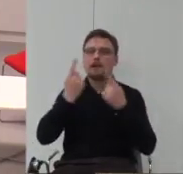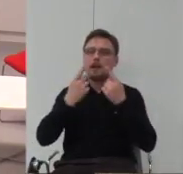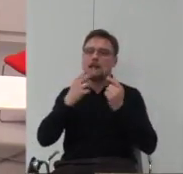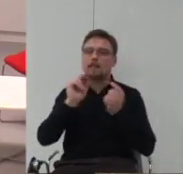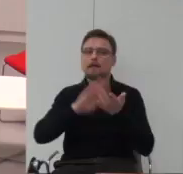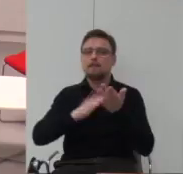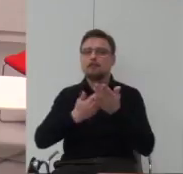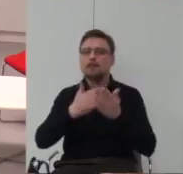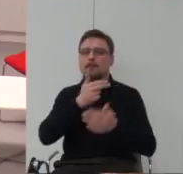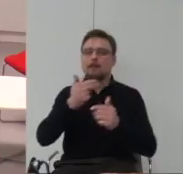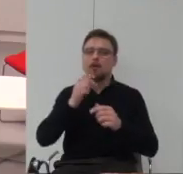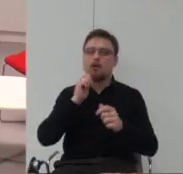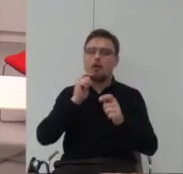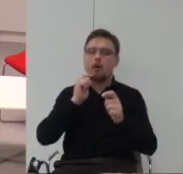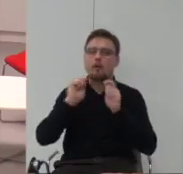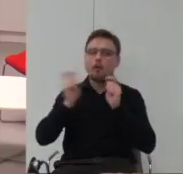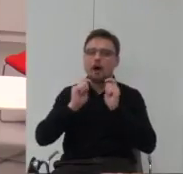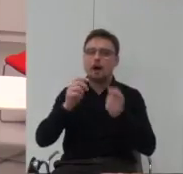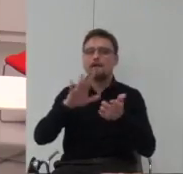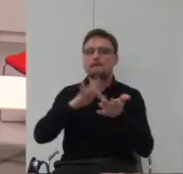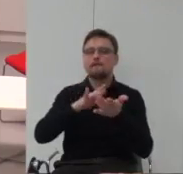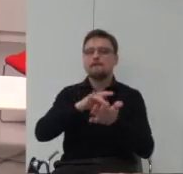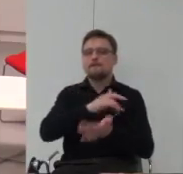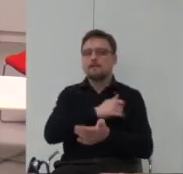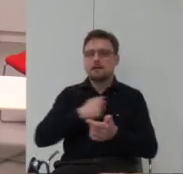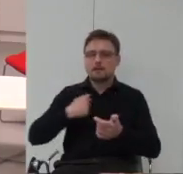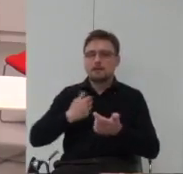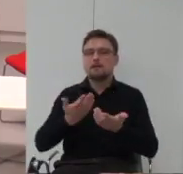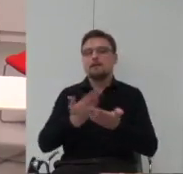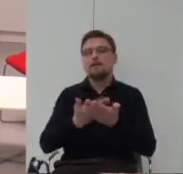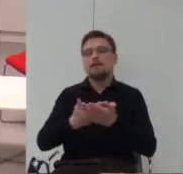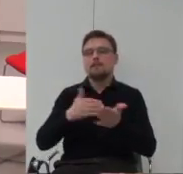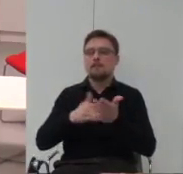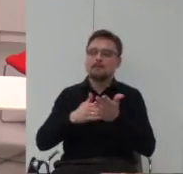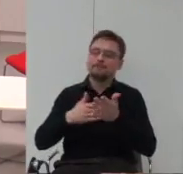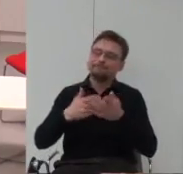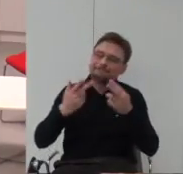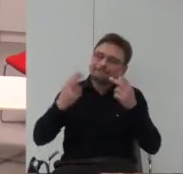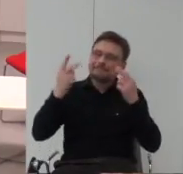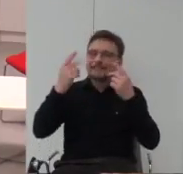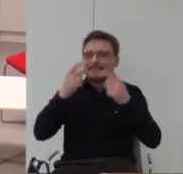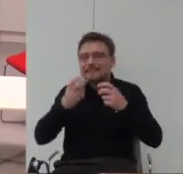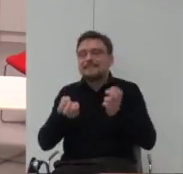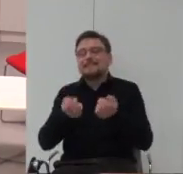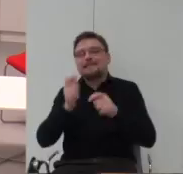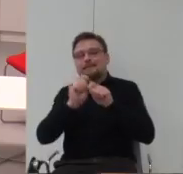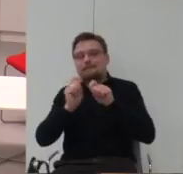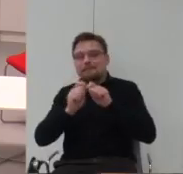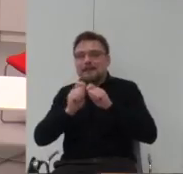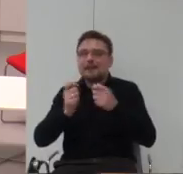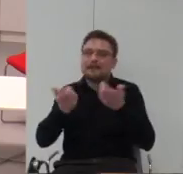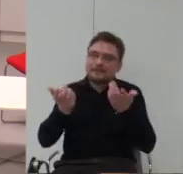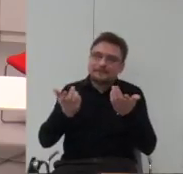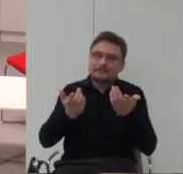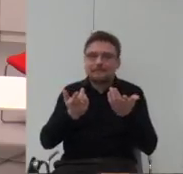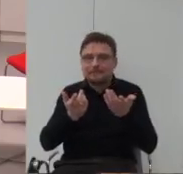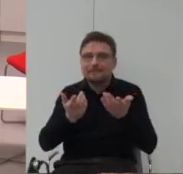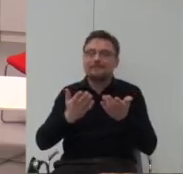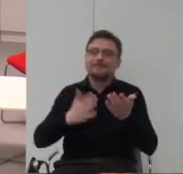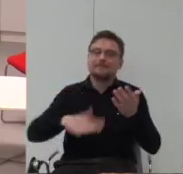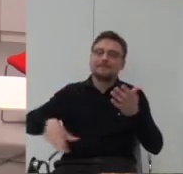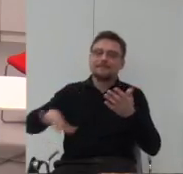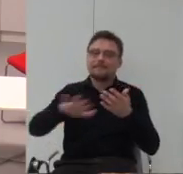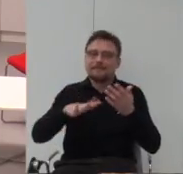mierze straciły już na aktualności. Zmienił się nasz sposób myślenia zarówno na przykład o komunikacji w mieście, stąd musimy zweryfikować, czy